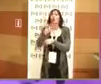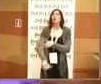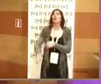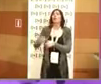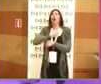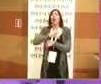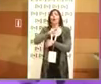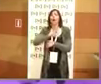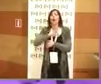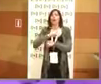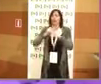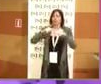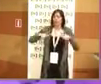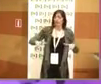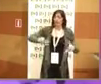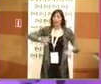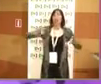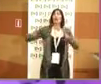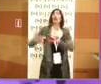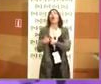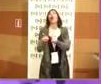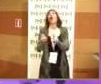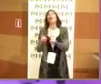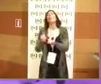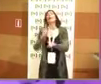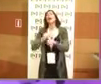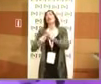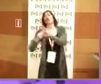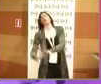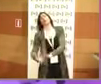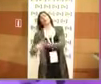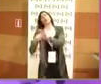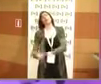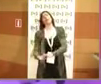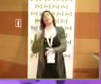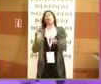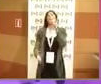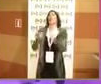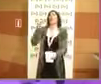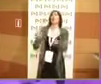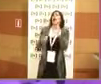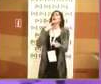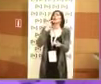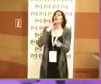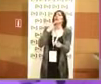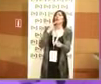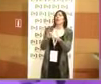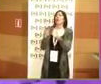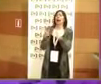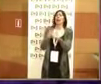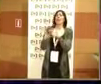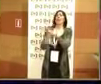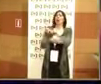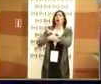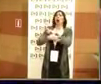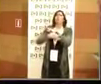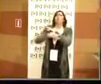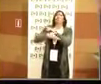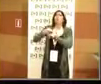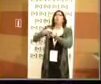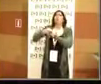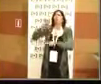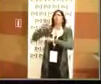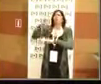di cittadinanza in reddito di sudditanza al potere di un paese sempre più povero, sempre con